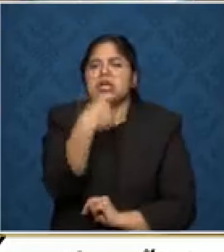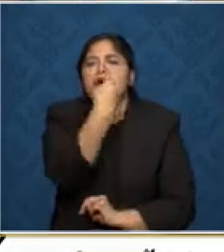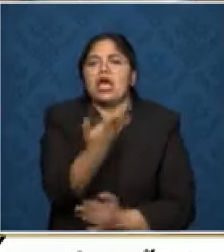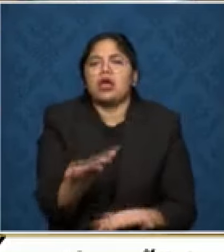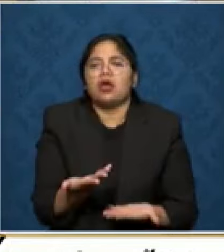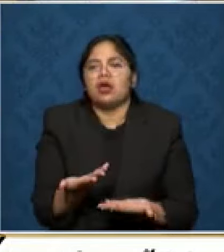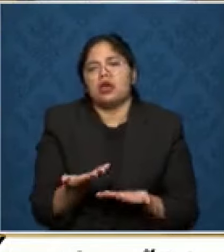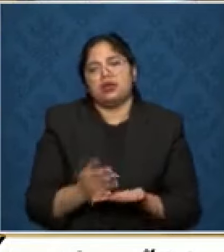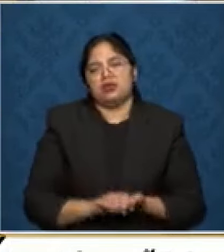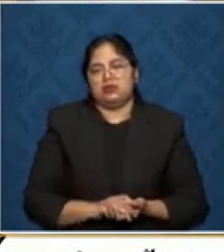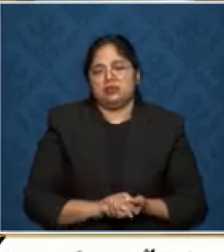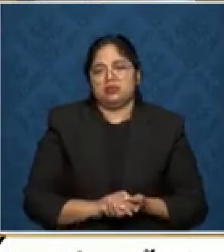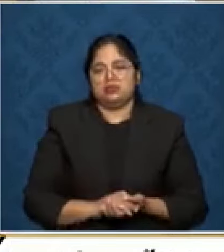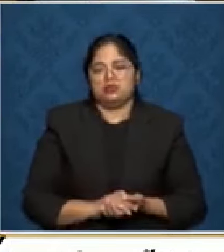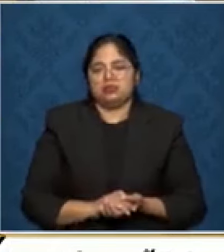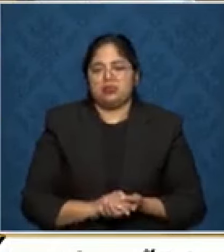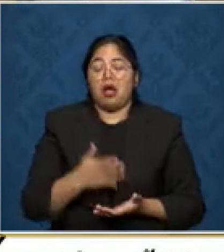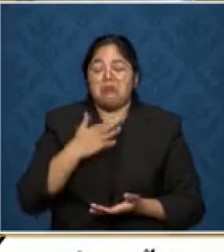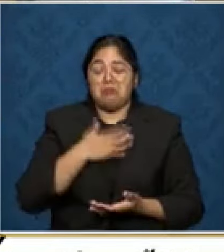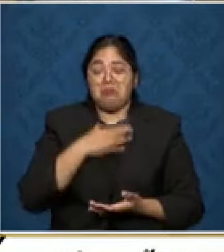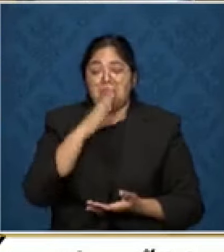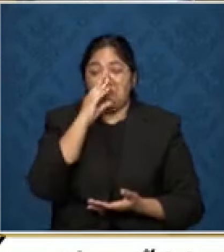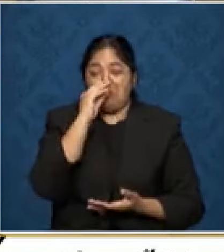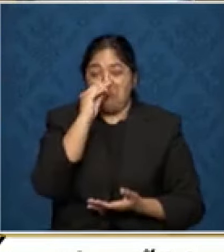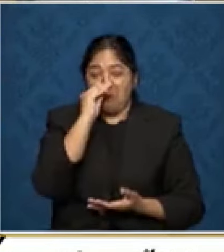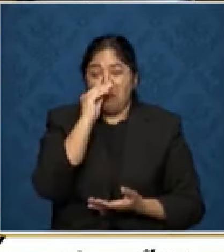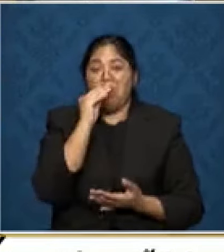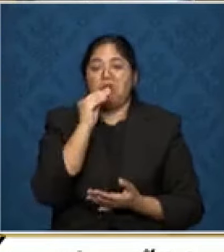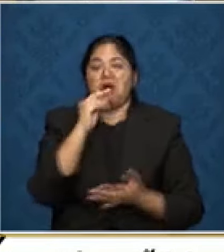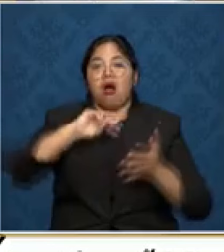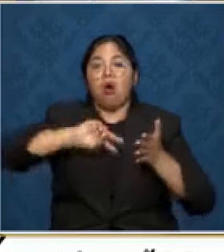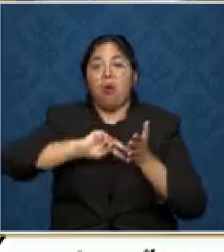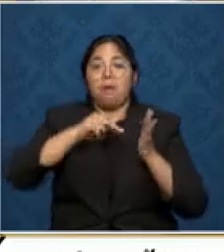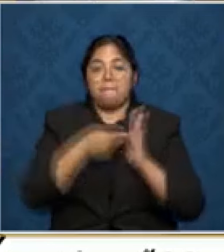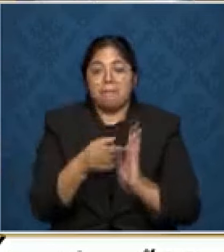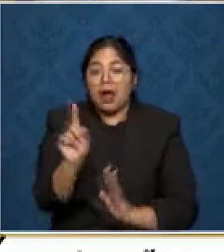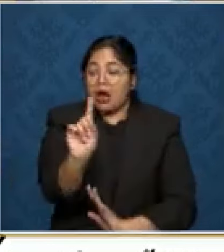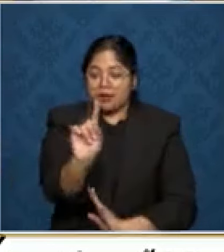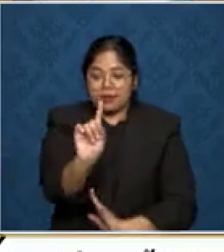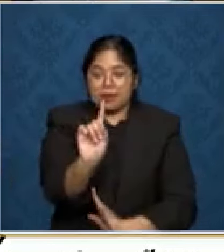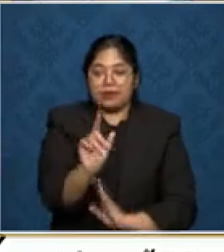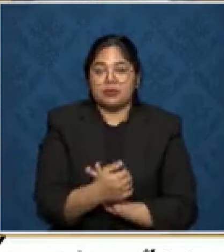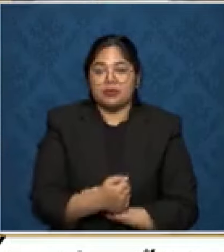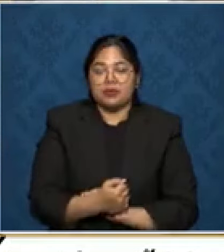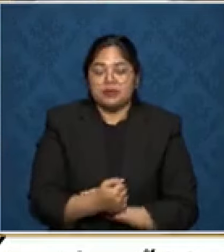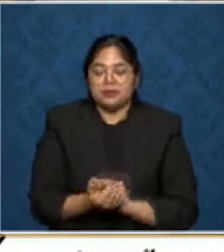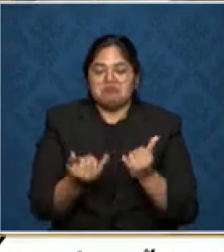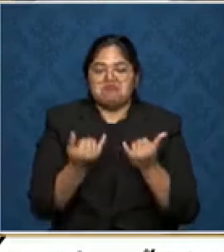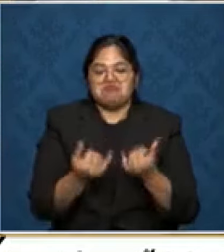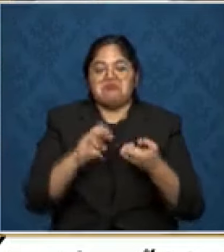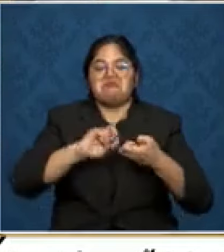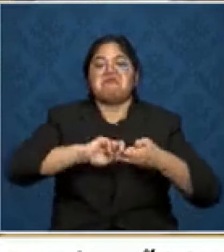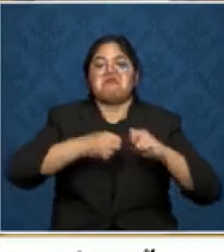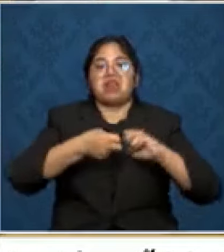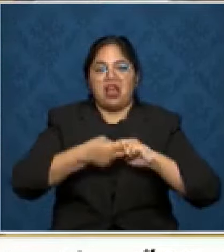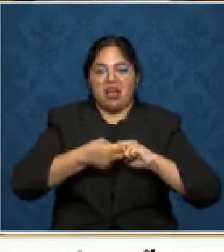เล็กที่ผมต้องพูดเพราะเหตุว่ามันก่อให้เกิดปัญหาใน